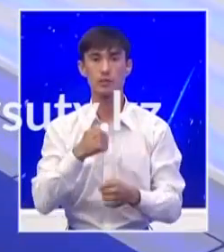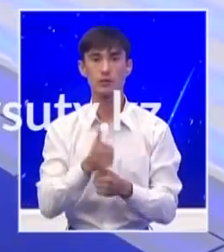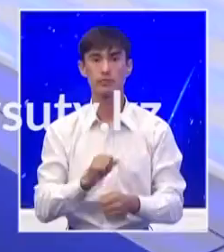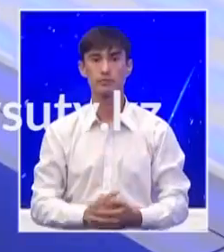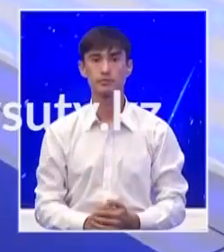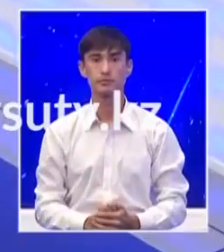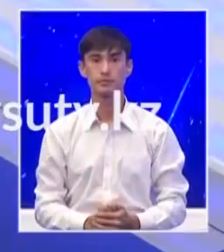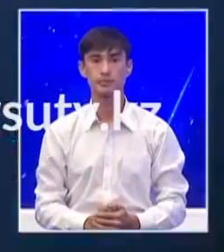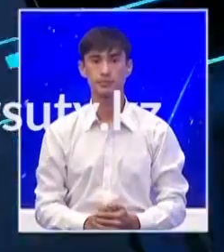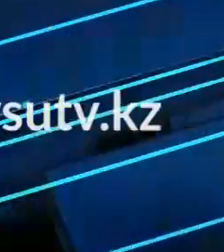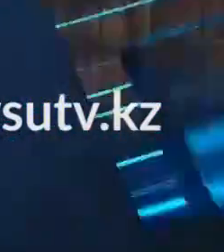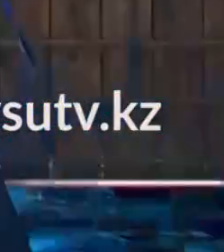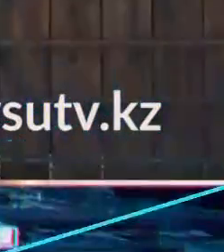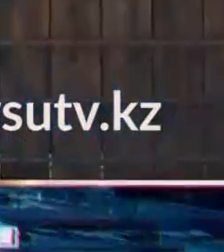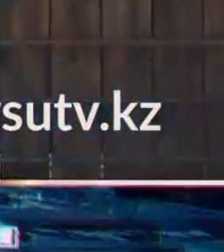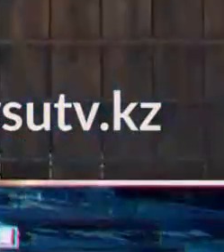главном.